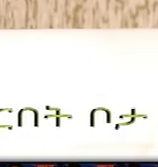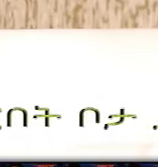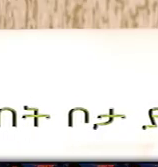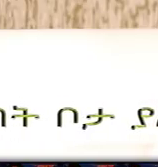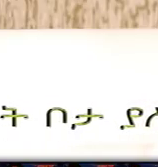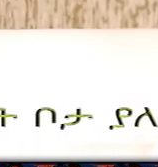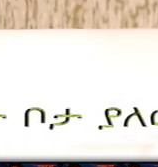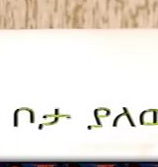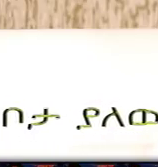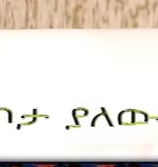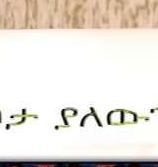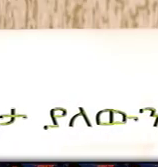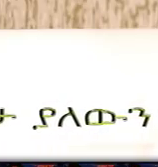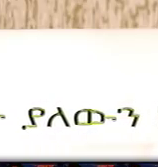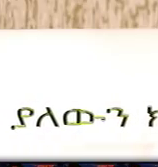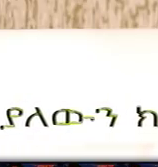ድልዋኔክሙ